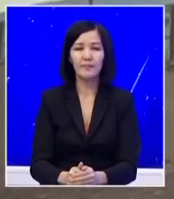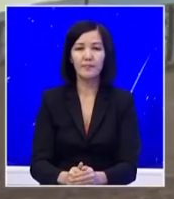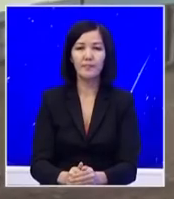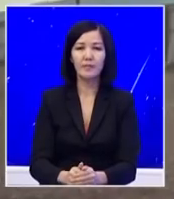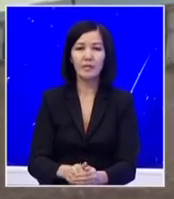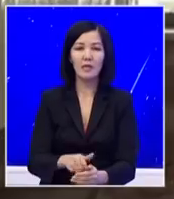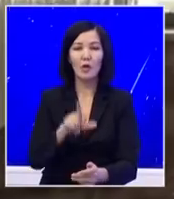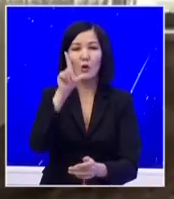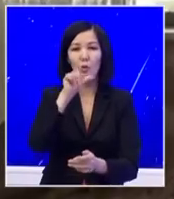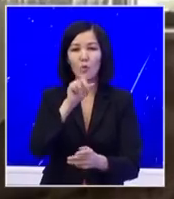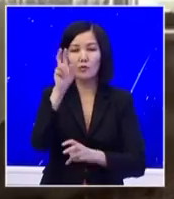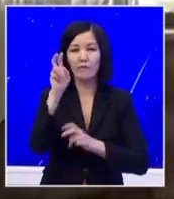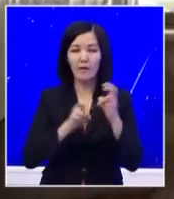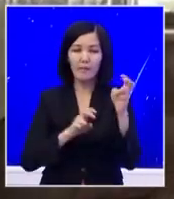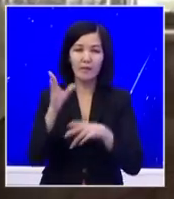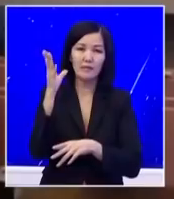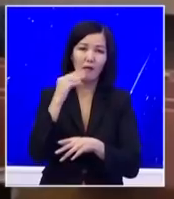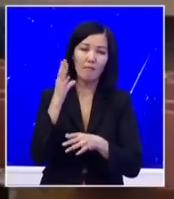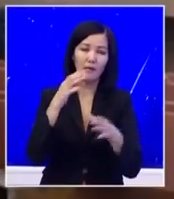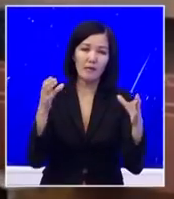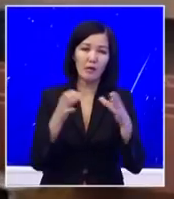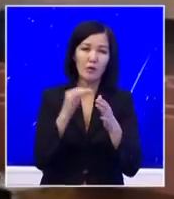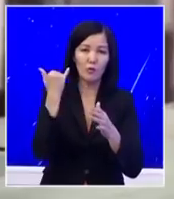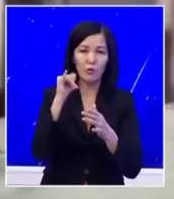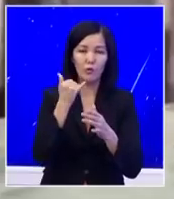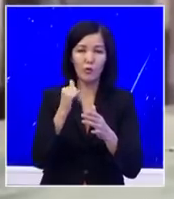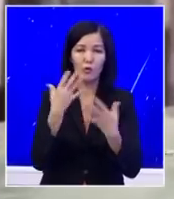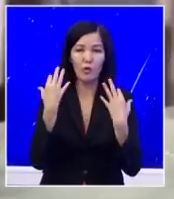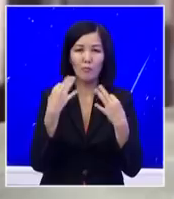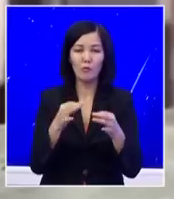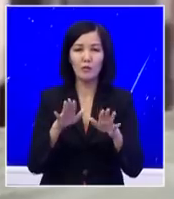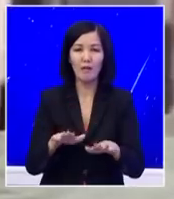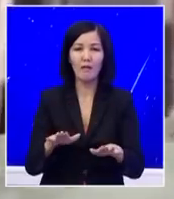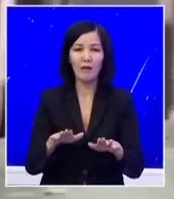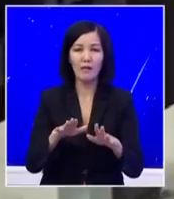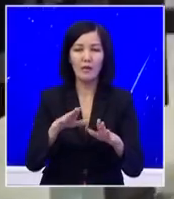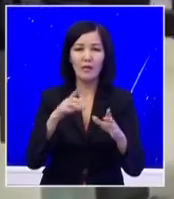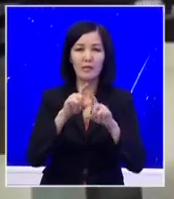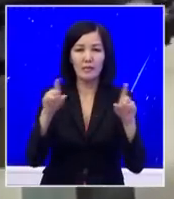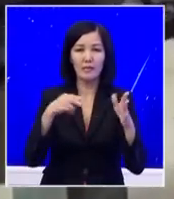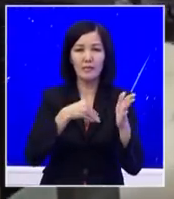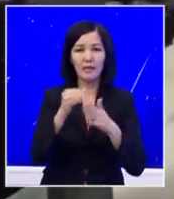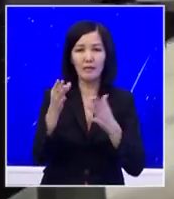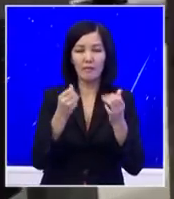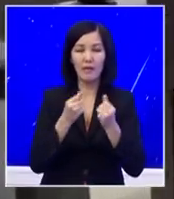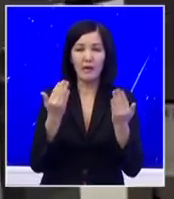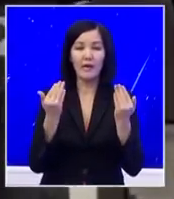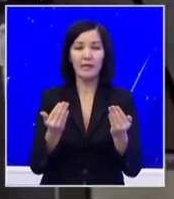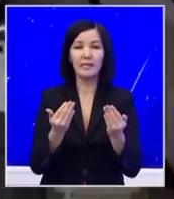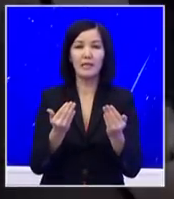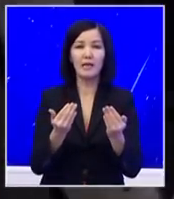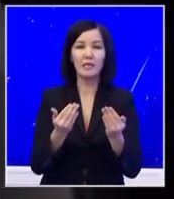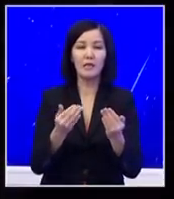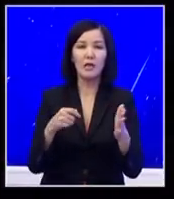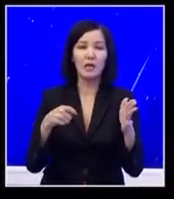Отан Green Food компаниясы алматылық Ұйғыр ауданында 5 жыл қаңырап тұрған құс фабрикасын сатып алған. Биыл жұмысын қайта жандандырып отыр. Жем